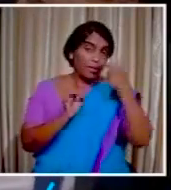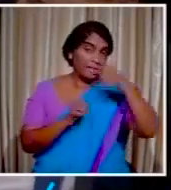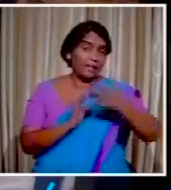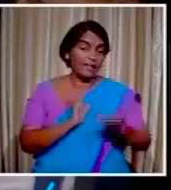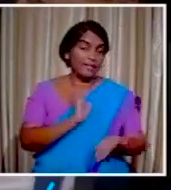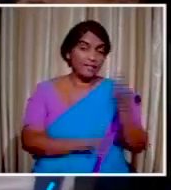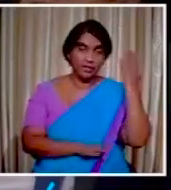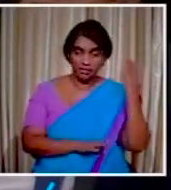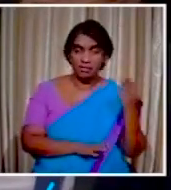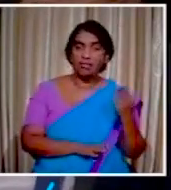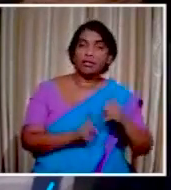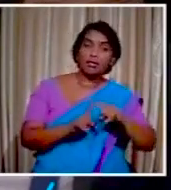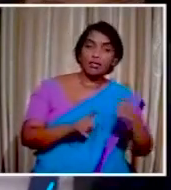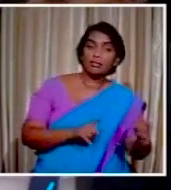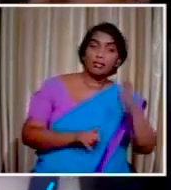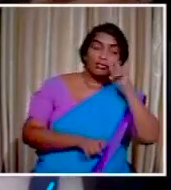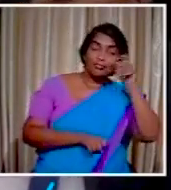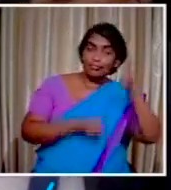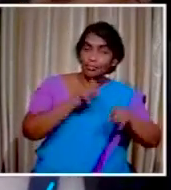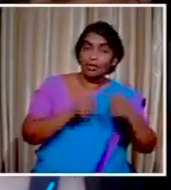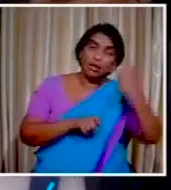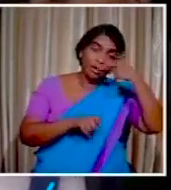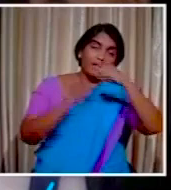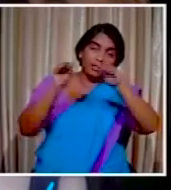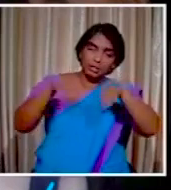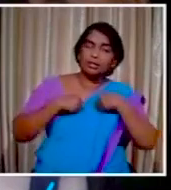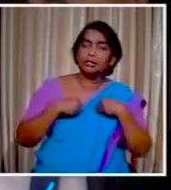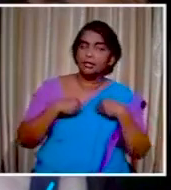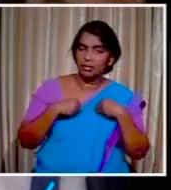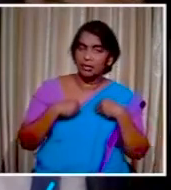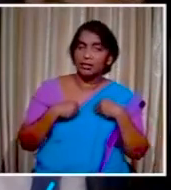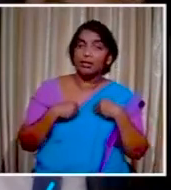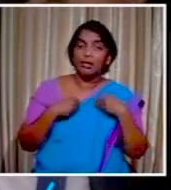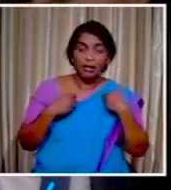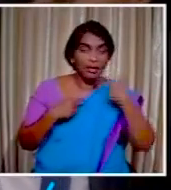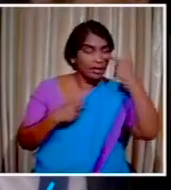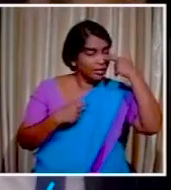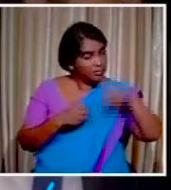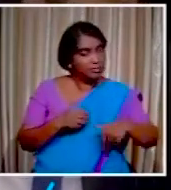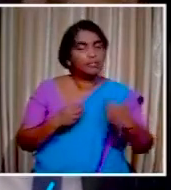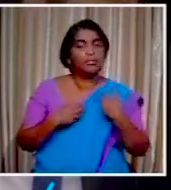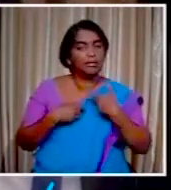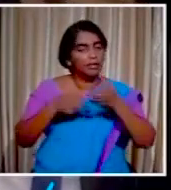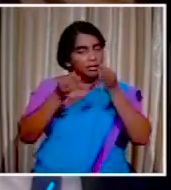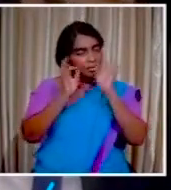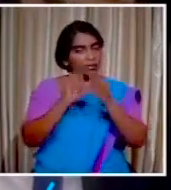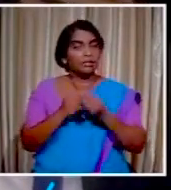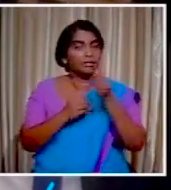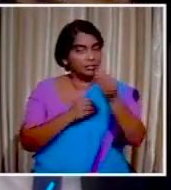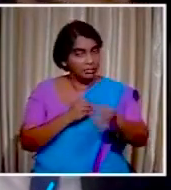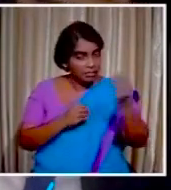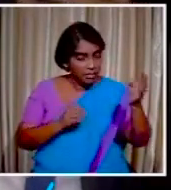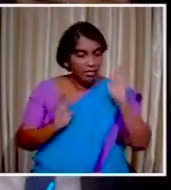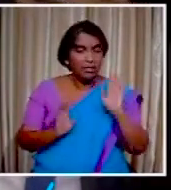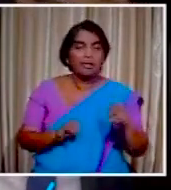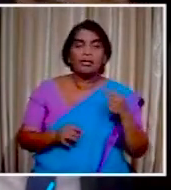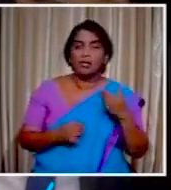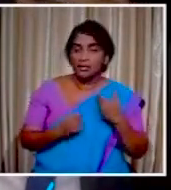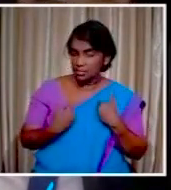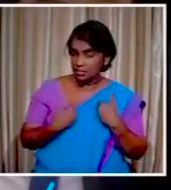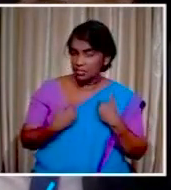කියලා. අනිත් පැත්තෙන් කියනවා මිනිස්සුන්ට ඉන්ධන ටික දෙන්න කියලා. අපි ඉන්ධන ටික නිසියාකාරව දීගෙන යන්න නම්